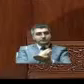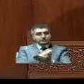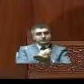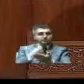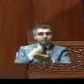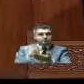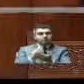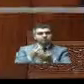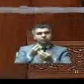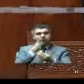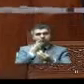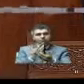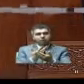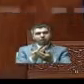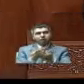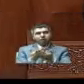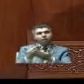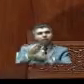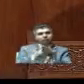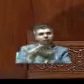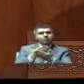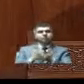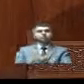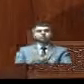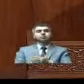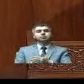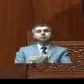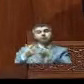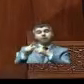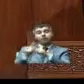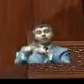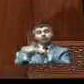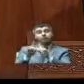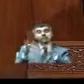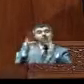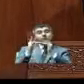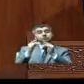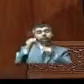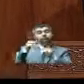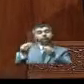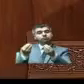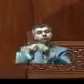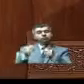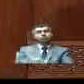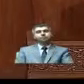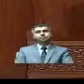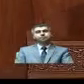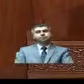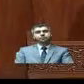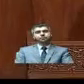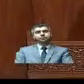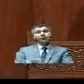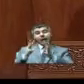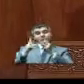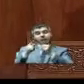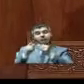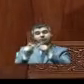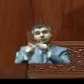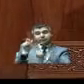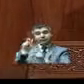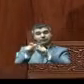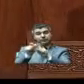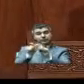بإيداعهم بوحدات استقبال آمنة من أجل حمايتهم من تداعيات موجة البرد